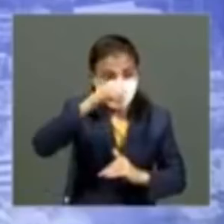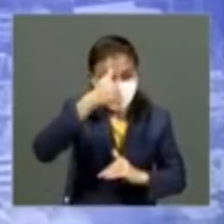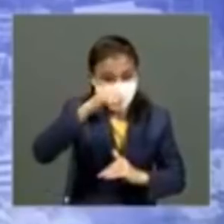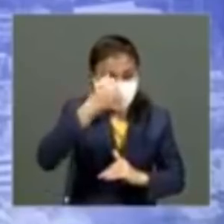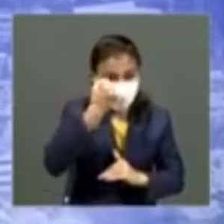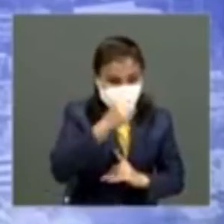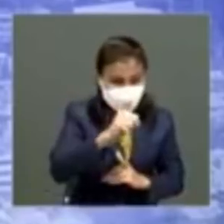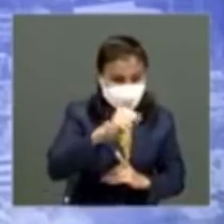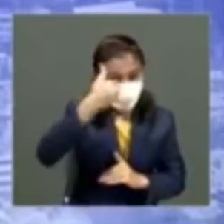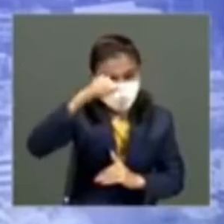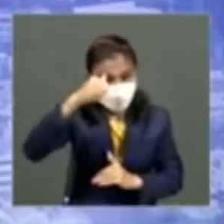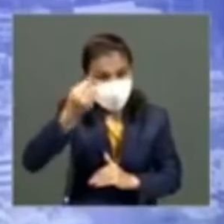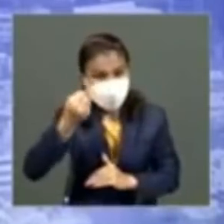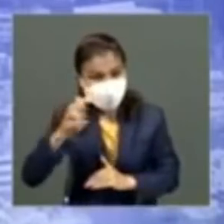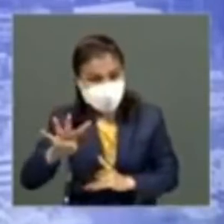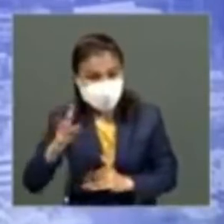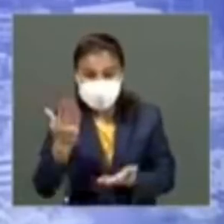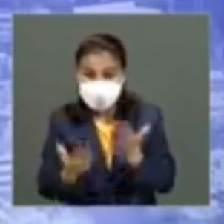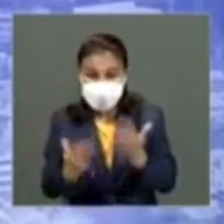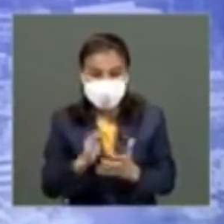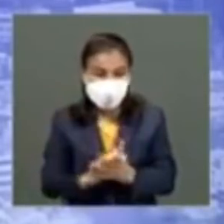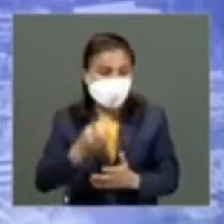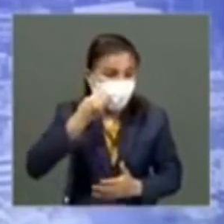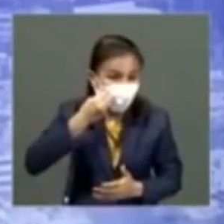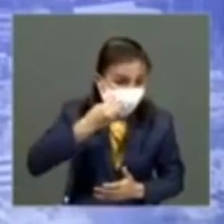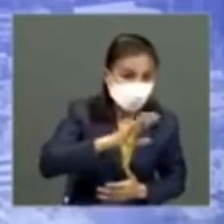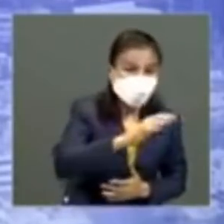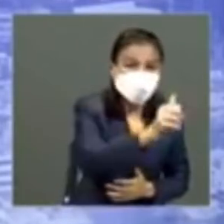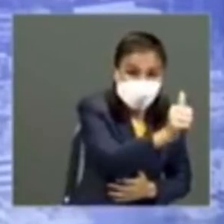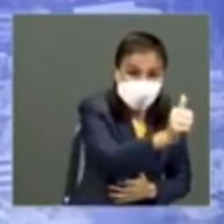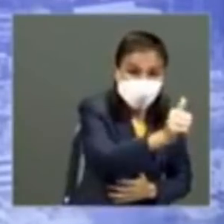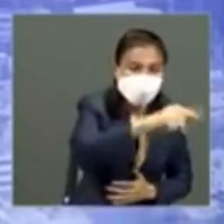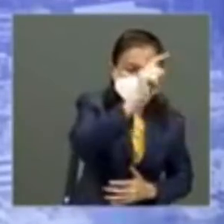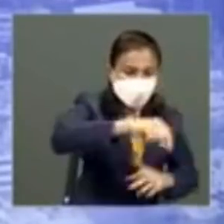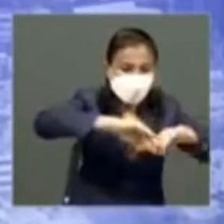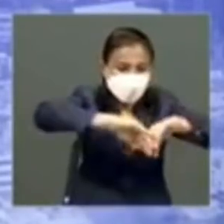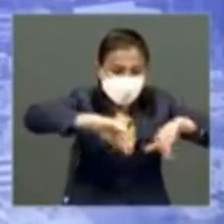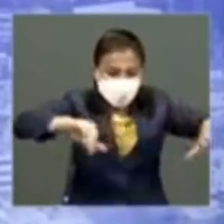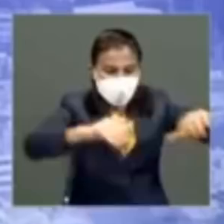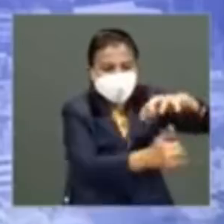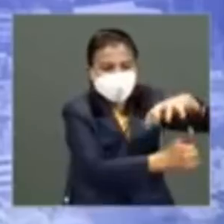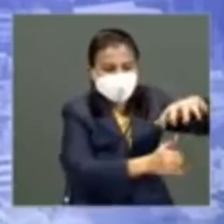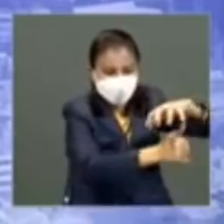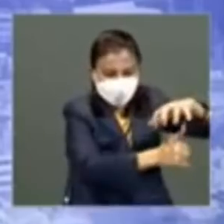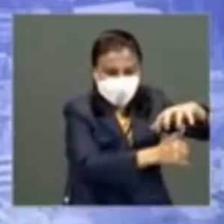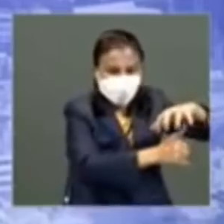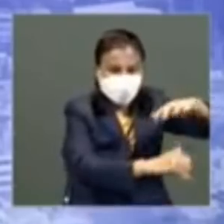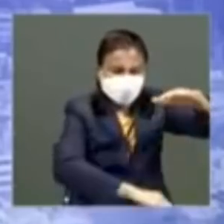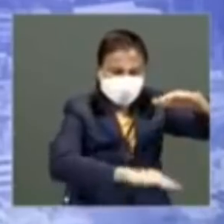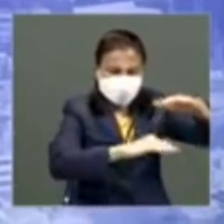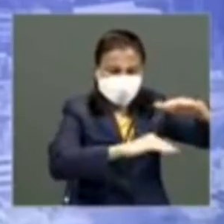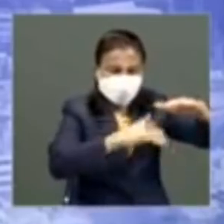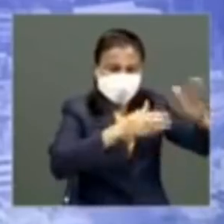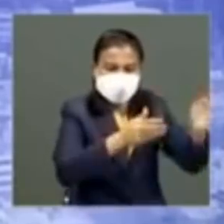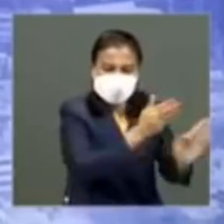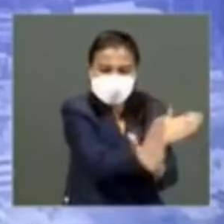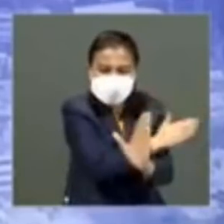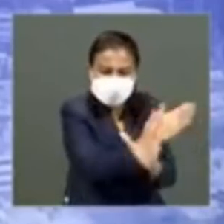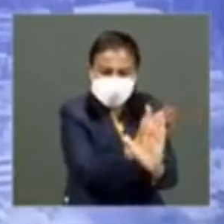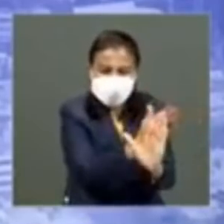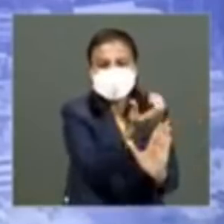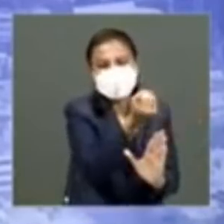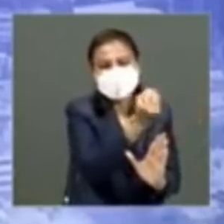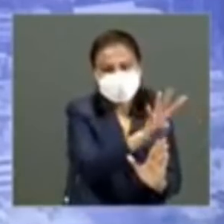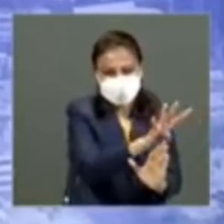ยังคงแยกกะอยู่บ้านต่ออีก 14วันนะคะเพราะว่าในระหว่างนี้เนี่ยท่านยังพี่ต้องการ